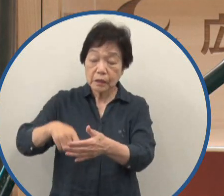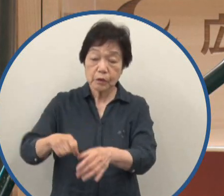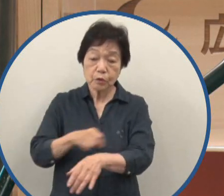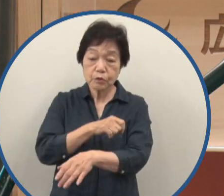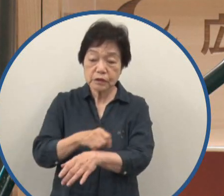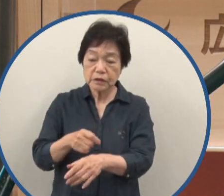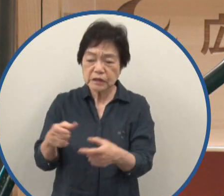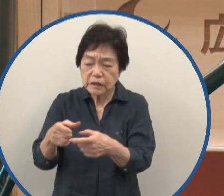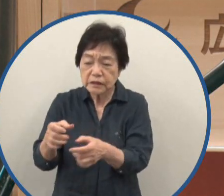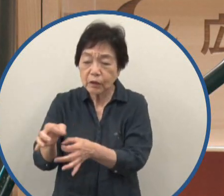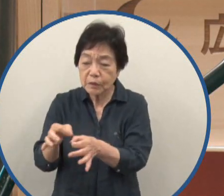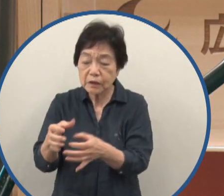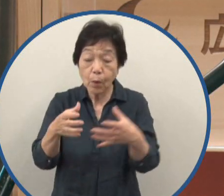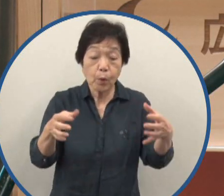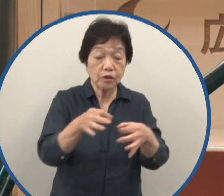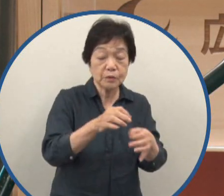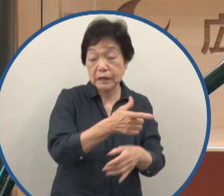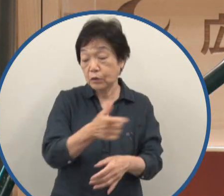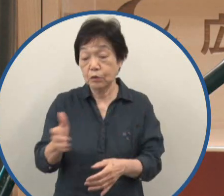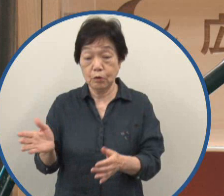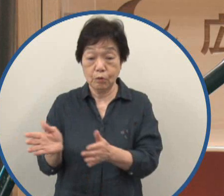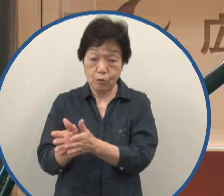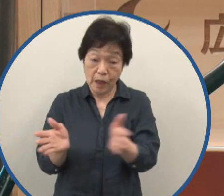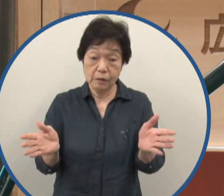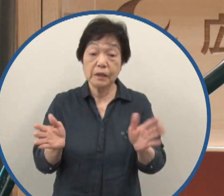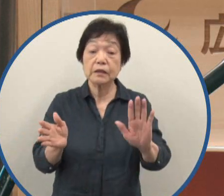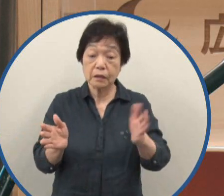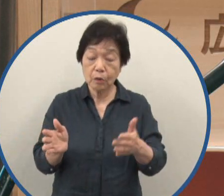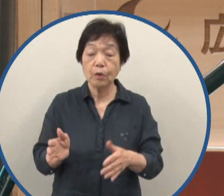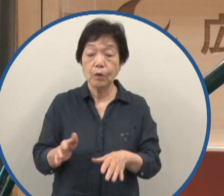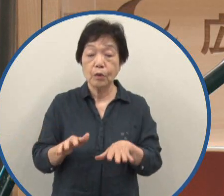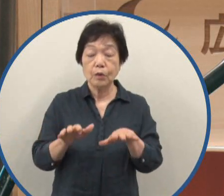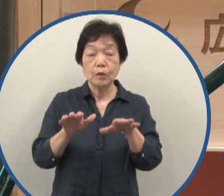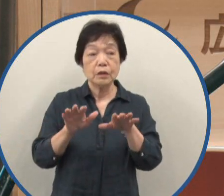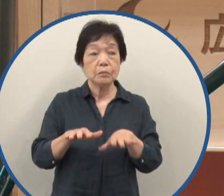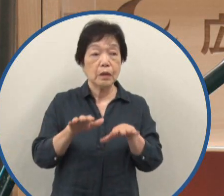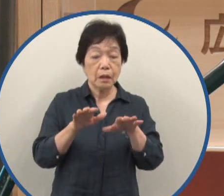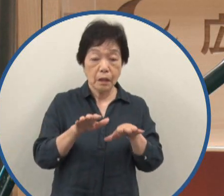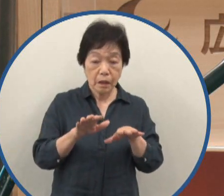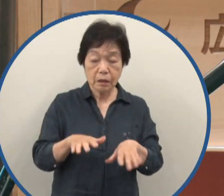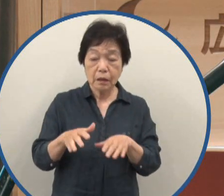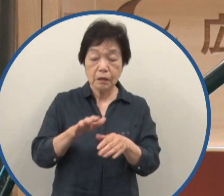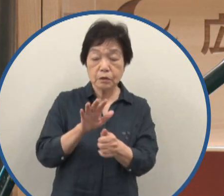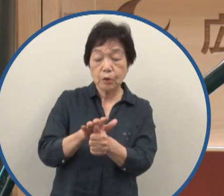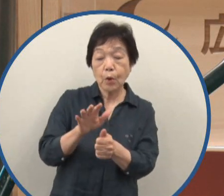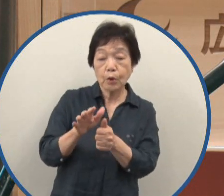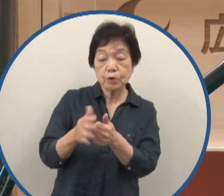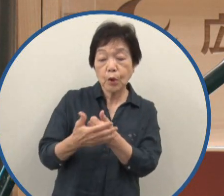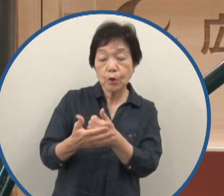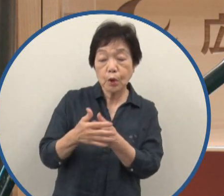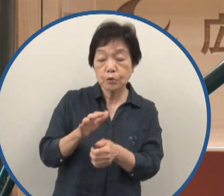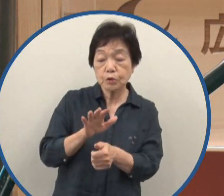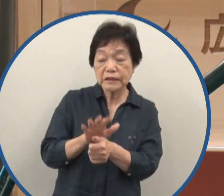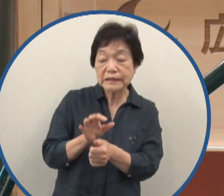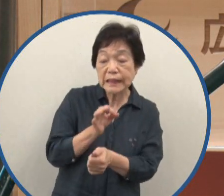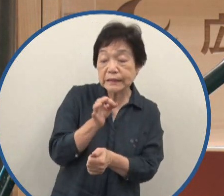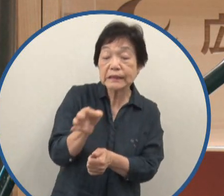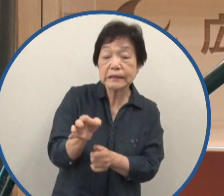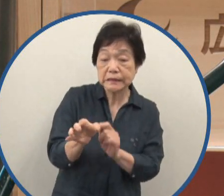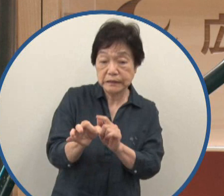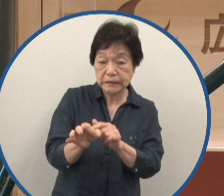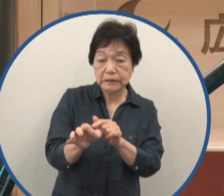ちろん小さいところから大きいところまであって、今の協力支援金がです